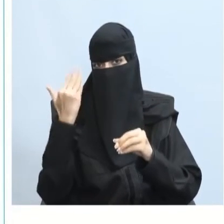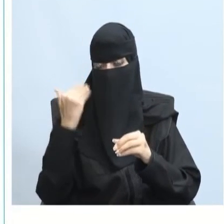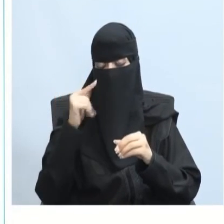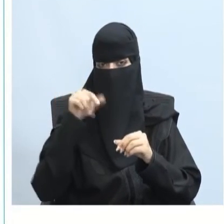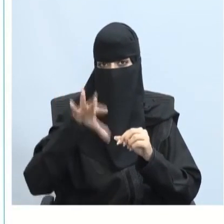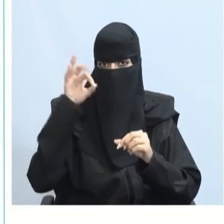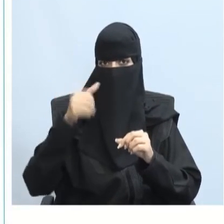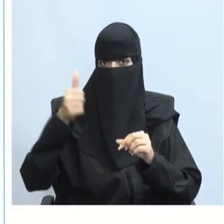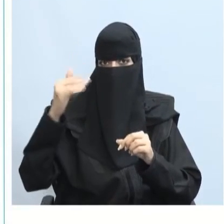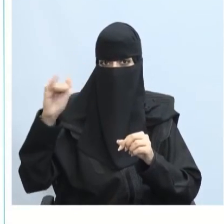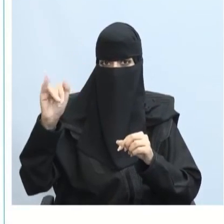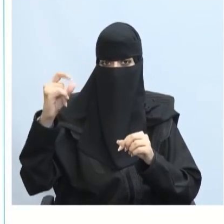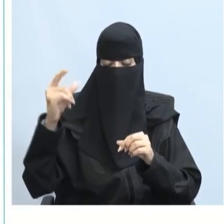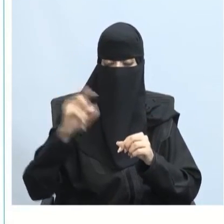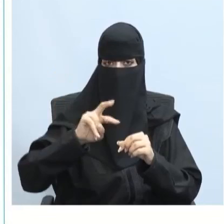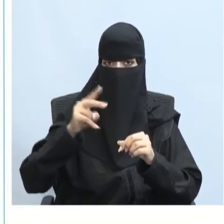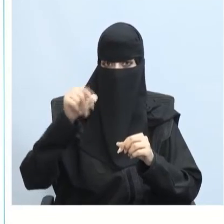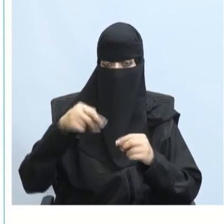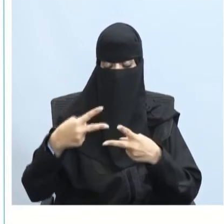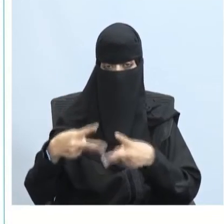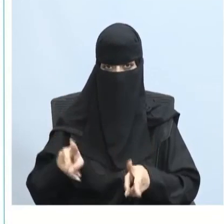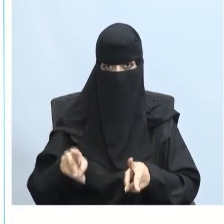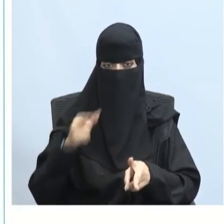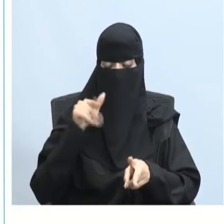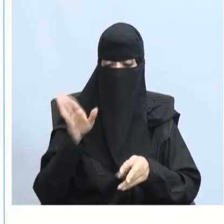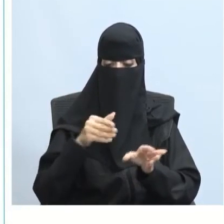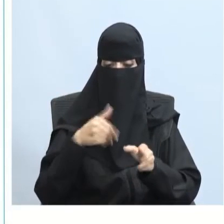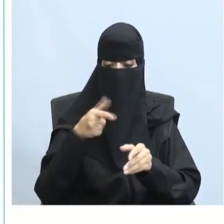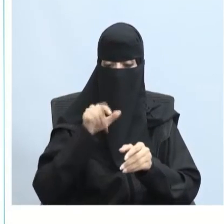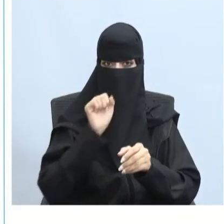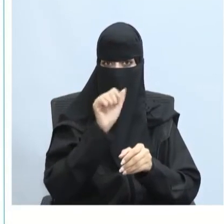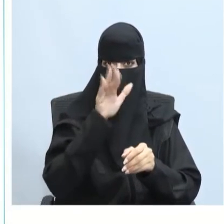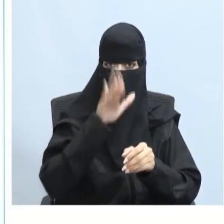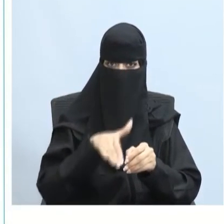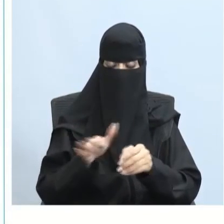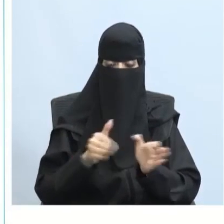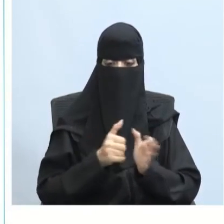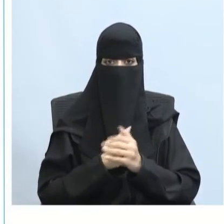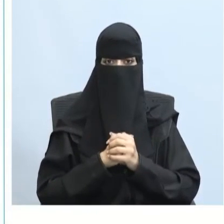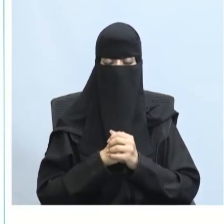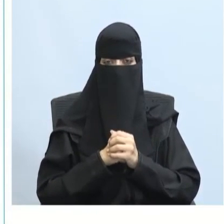اختر الاسم احمد اضغط على موافق اوكي خصص بقيه